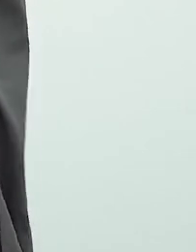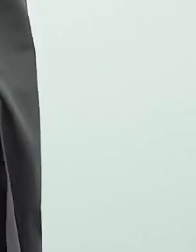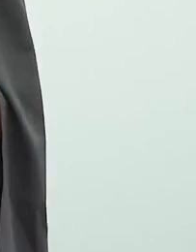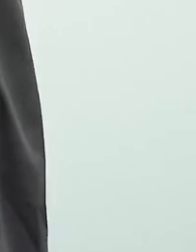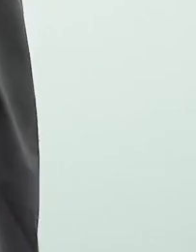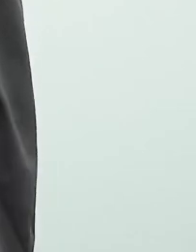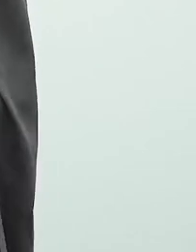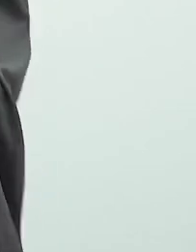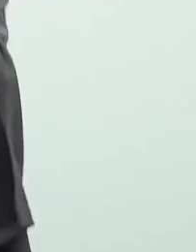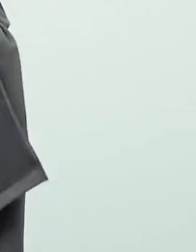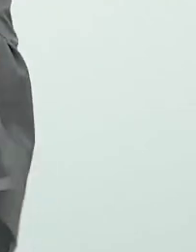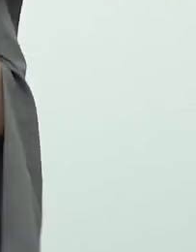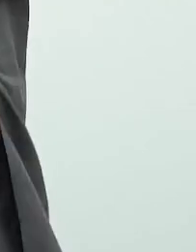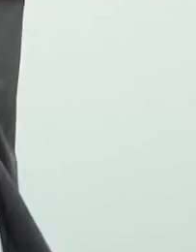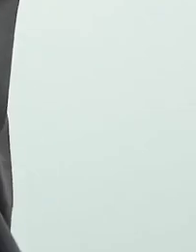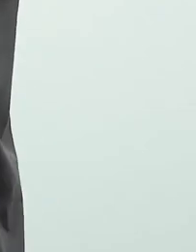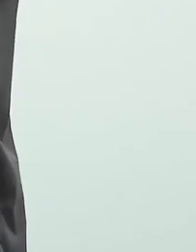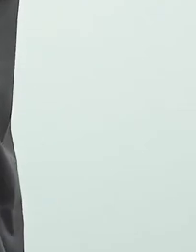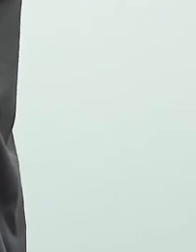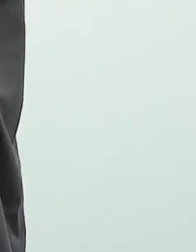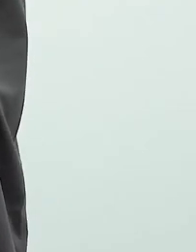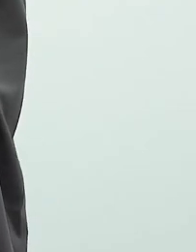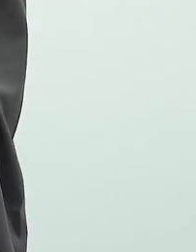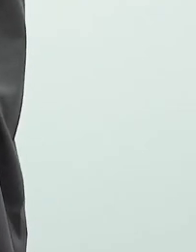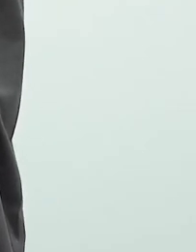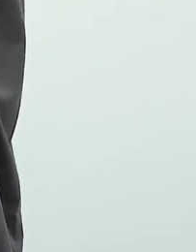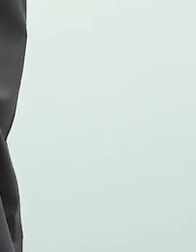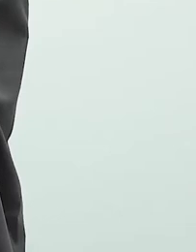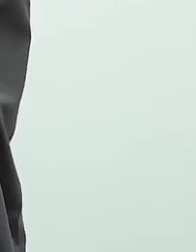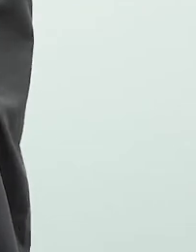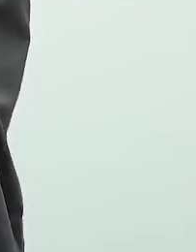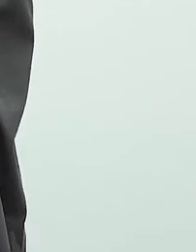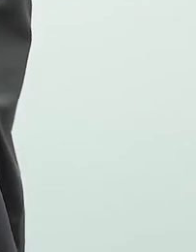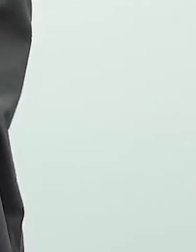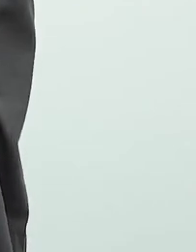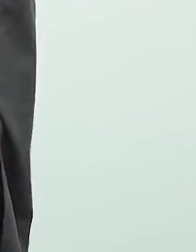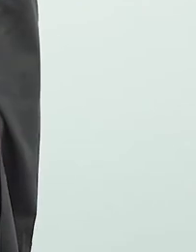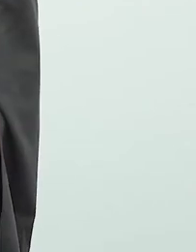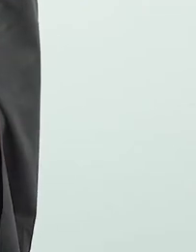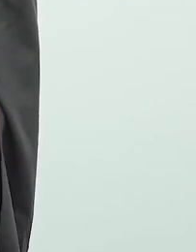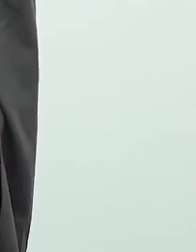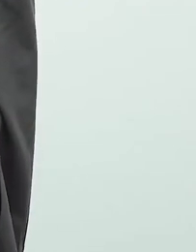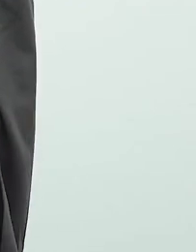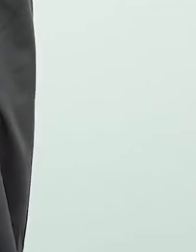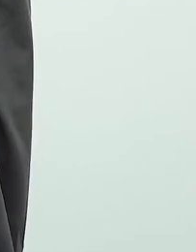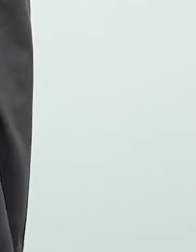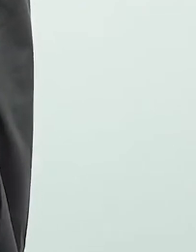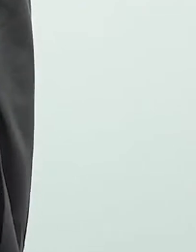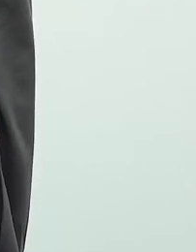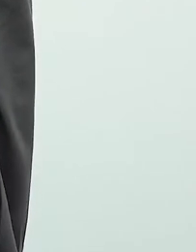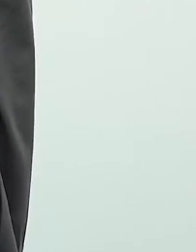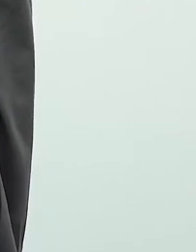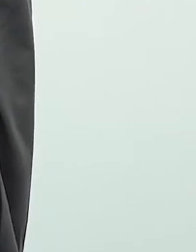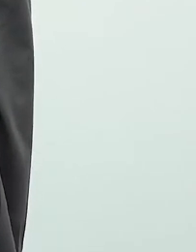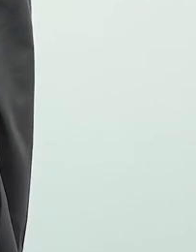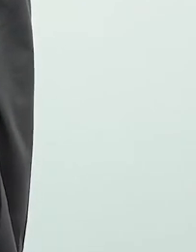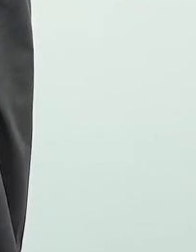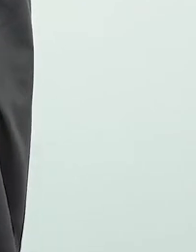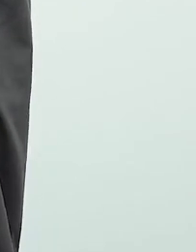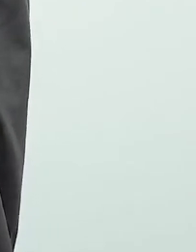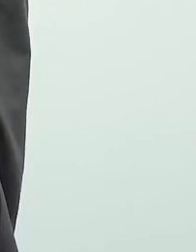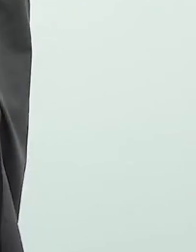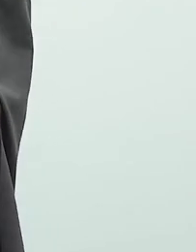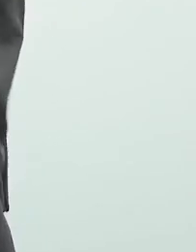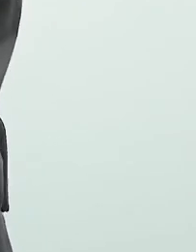거예요 근데 그럴때마다 마스크를 벗어 달라고 아니면 핸드폰으로 좀 갔 물이 문자로 얘기를